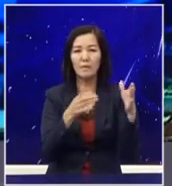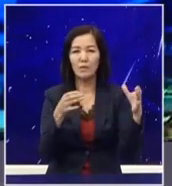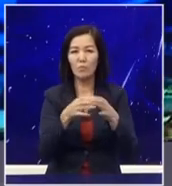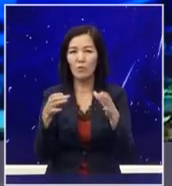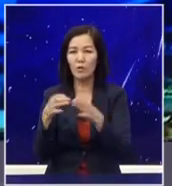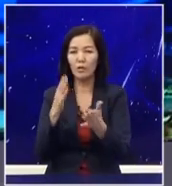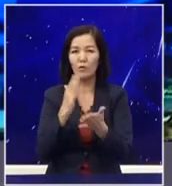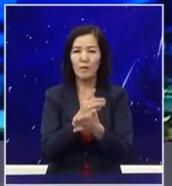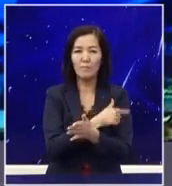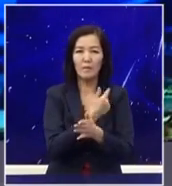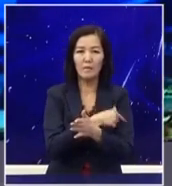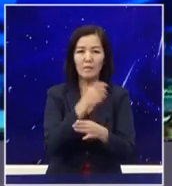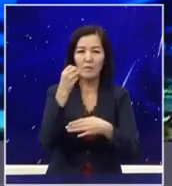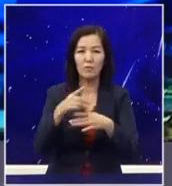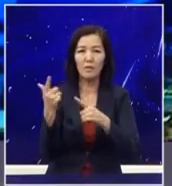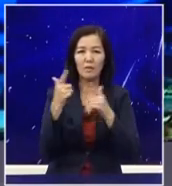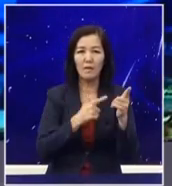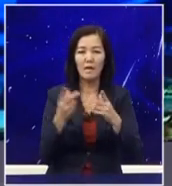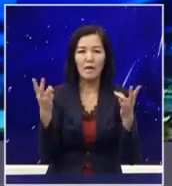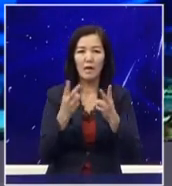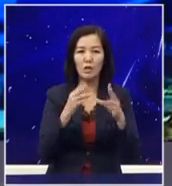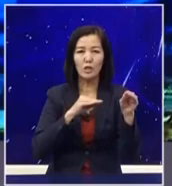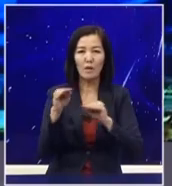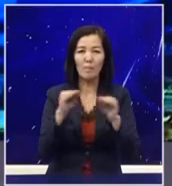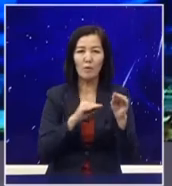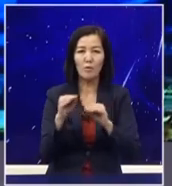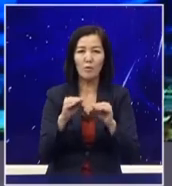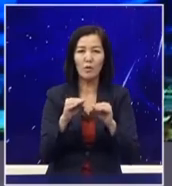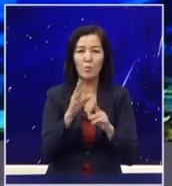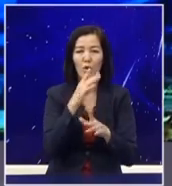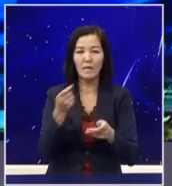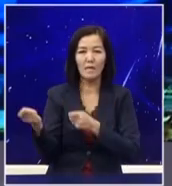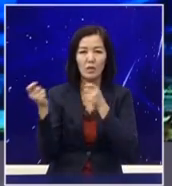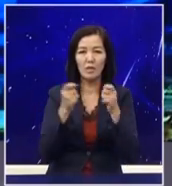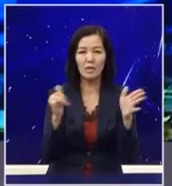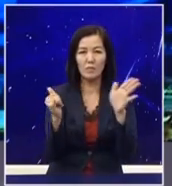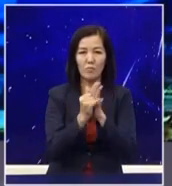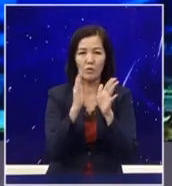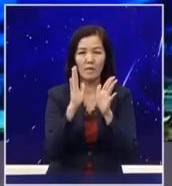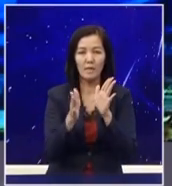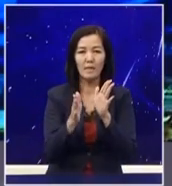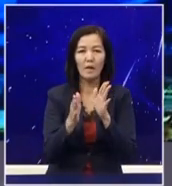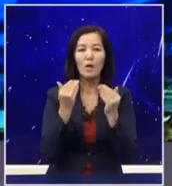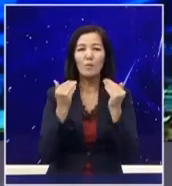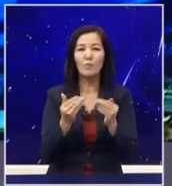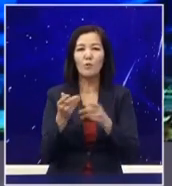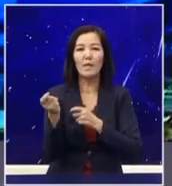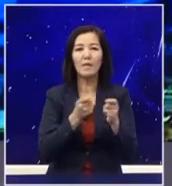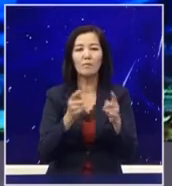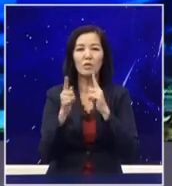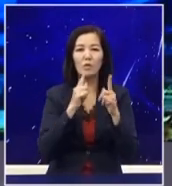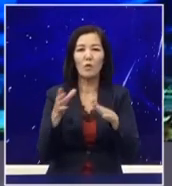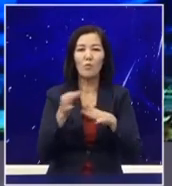тұрады. Медициналық орталық даяр болғанда қажетті қондырғы мен құралдар уақытылы жеткізіліп орнатылады. Бұл туралы бүгін